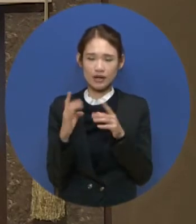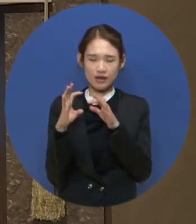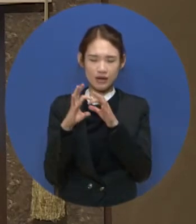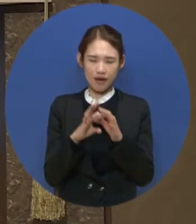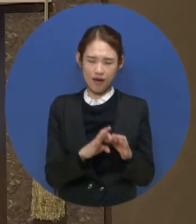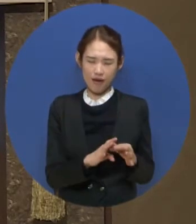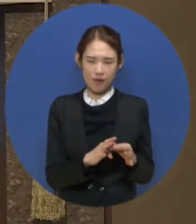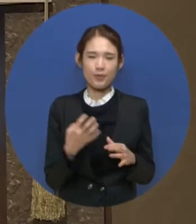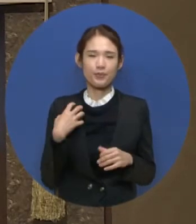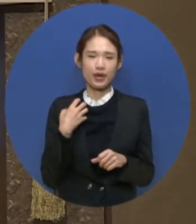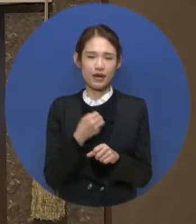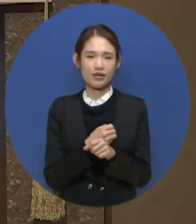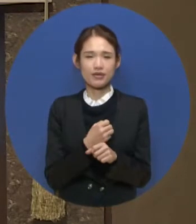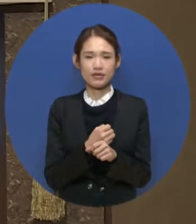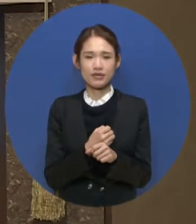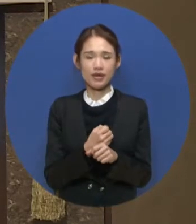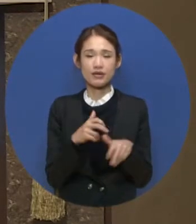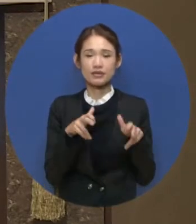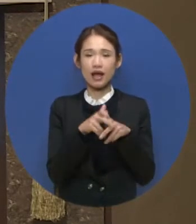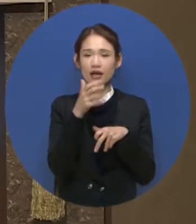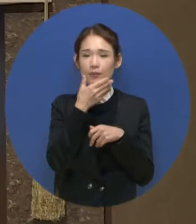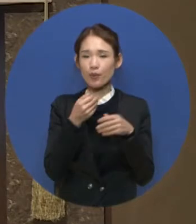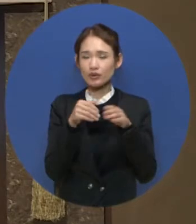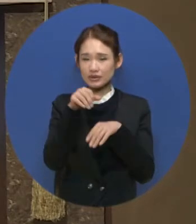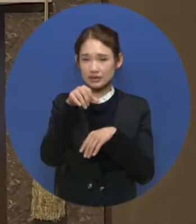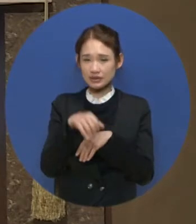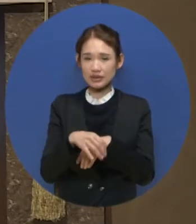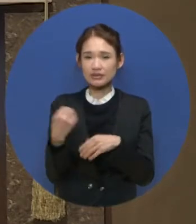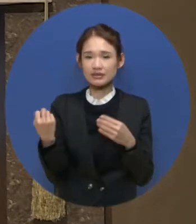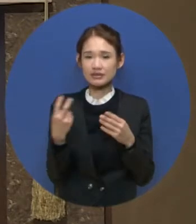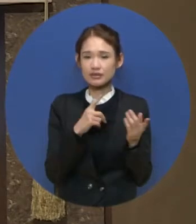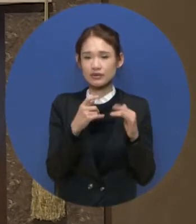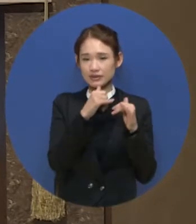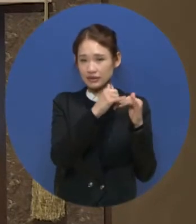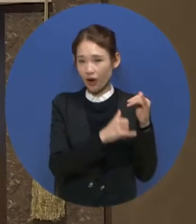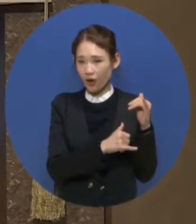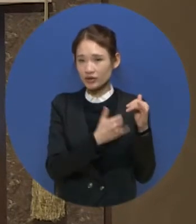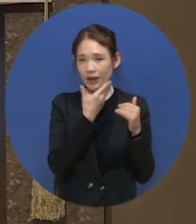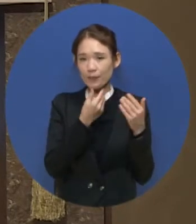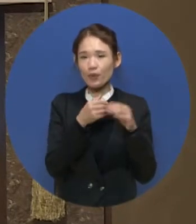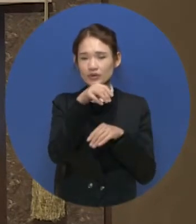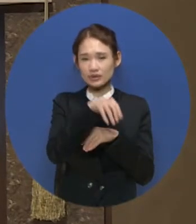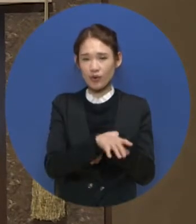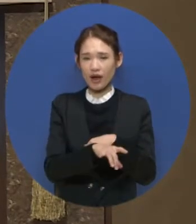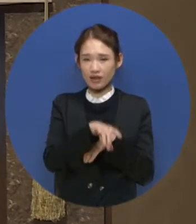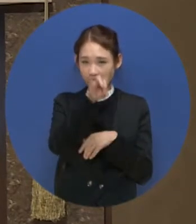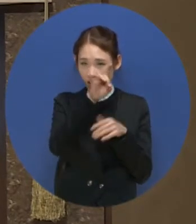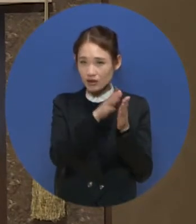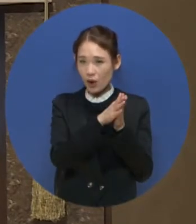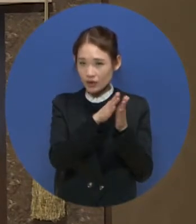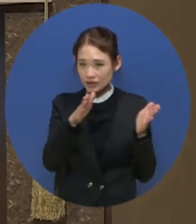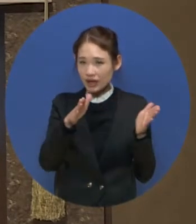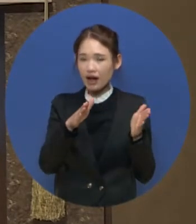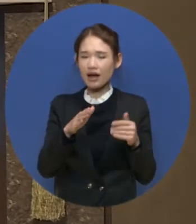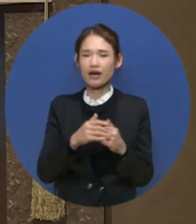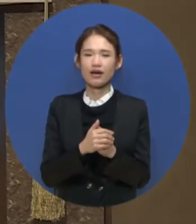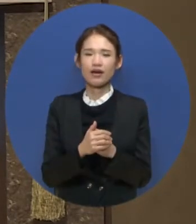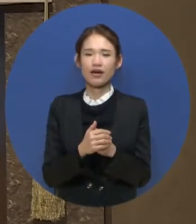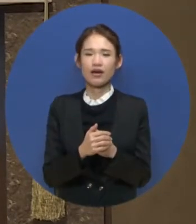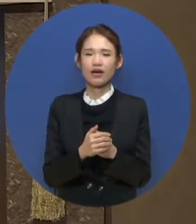왔는데요. 어쩌면 이제 장애인 복지관의 직업재활의 역사는 또 저희 복지관에서부터 시작됐다고 좀볼수 있습니다. 이게